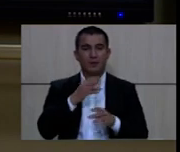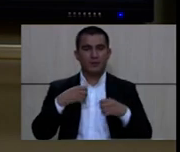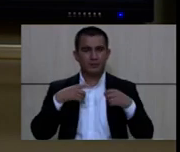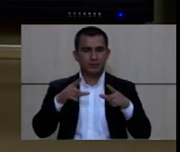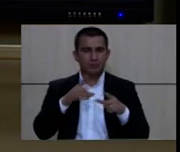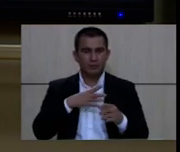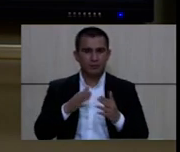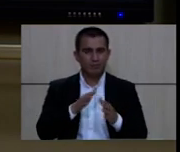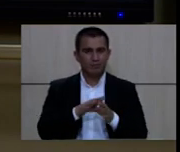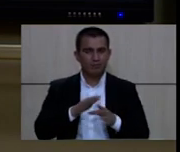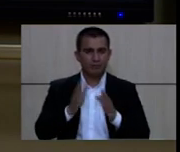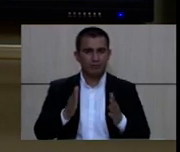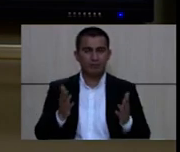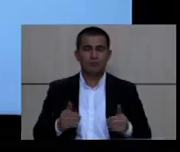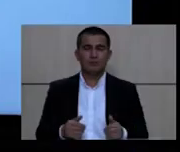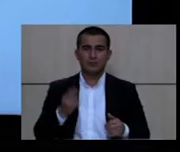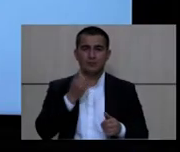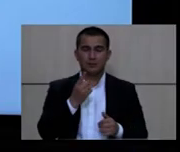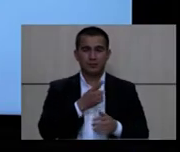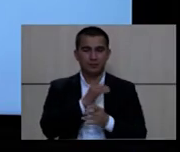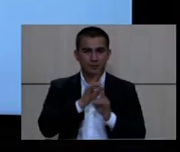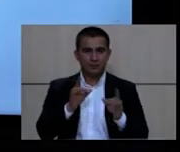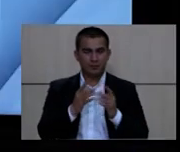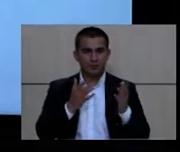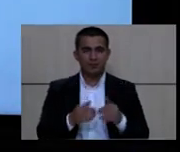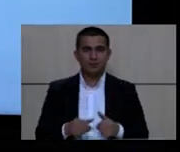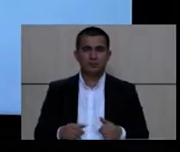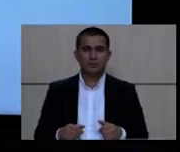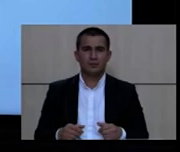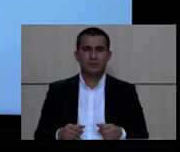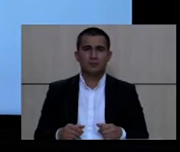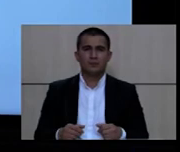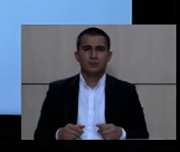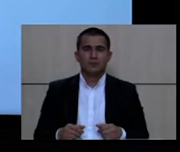aziz o'quvchilar? Boshladik. Birinchi topshirig'imiz